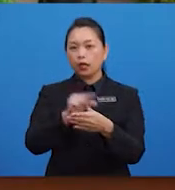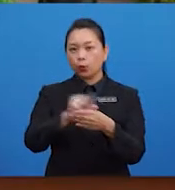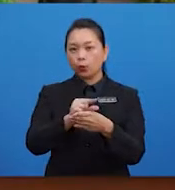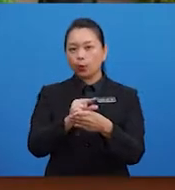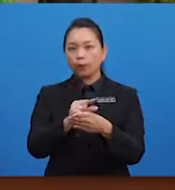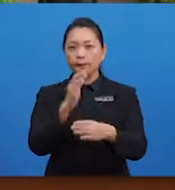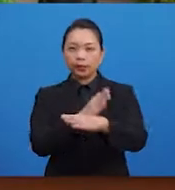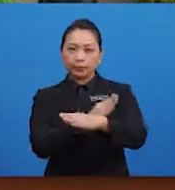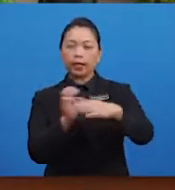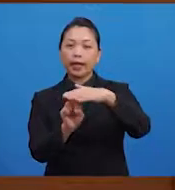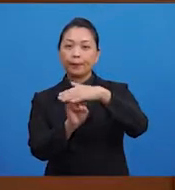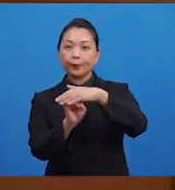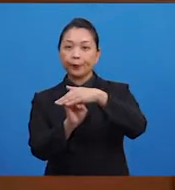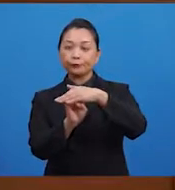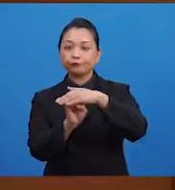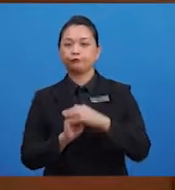perkembangan embrio.